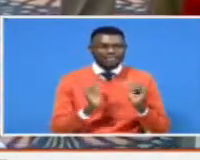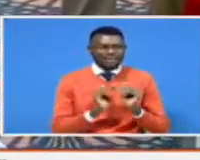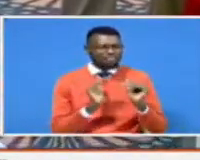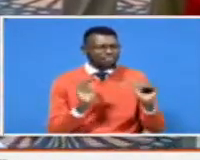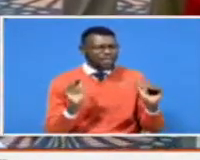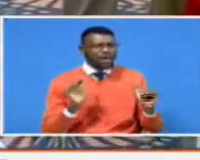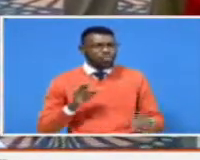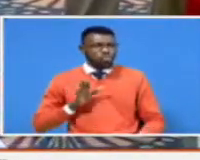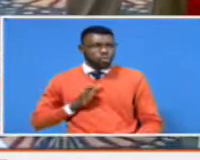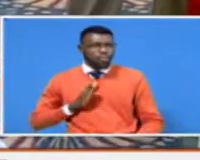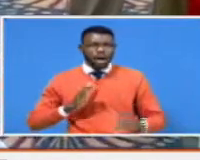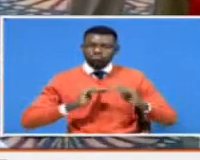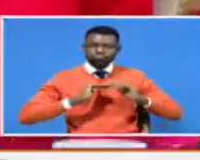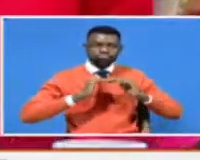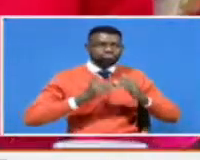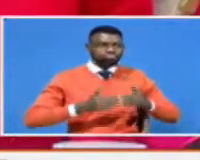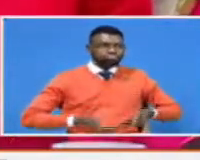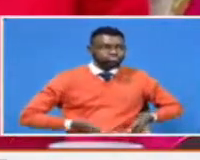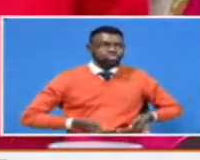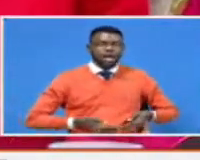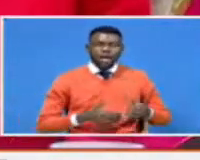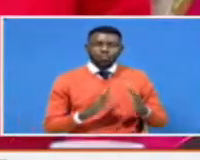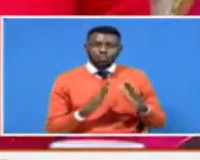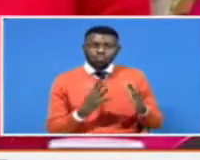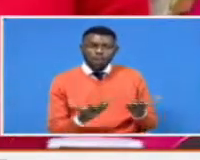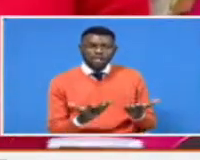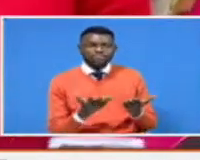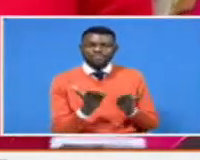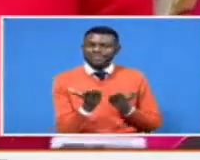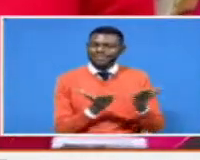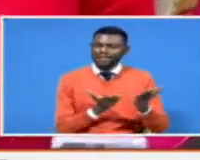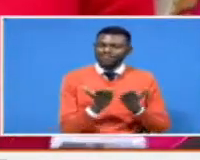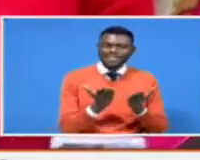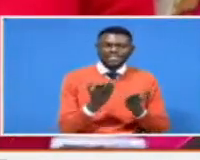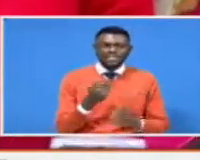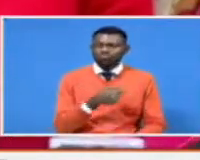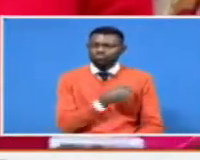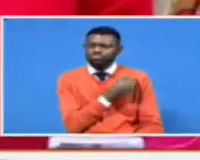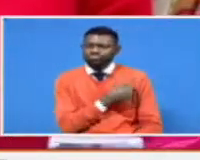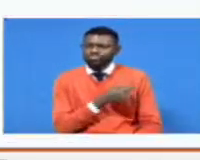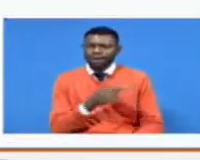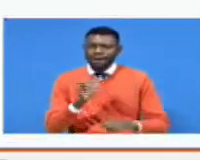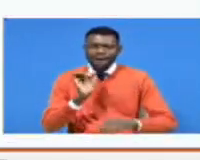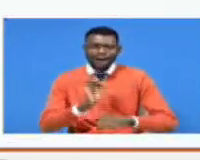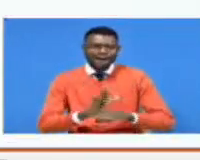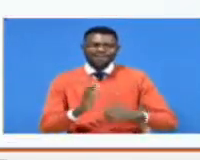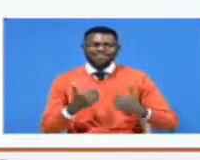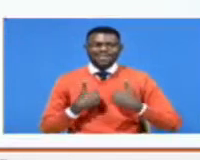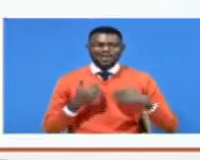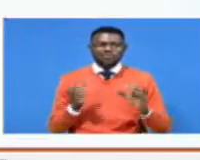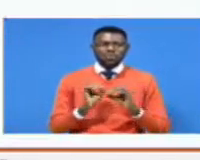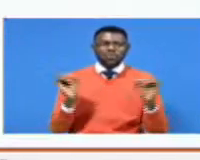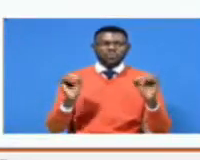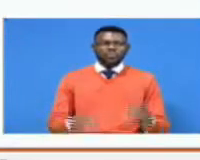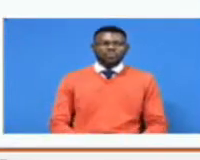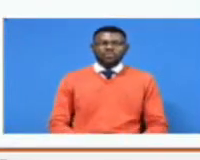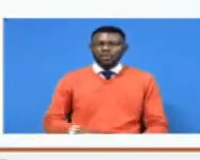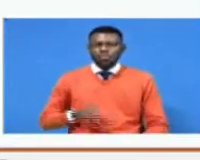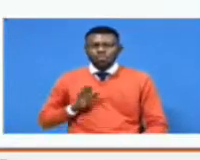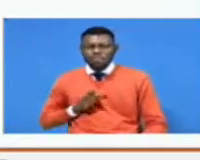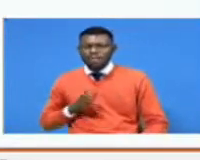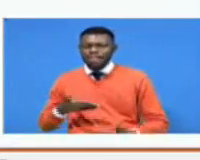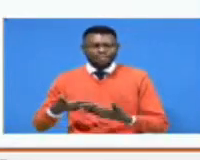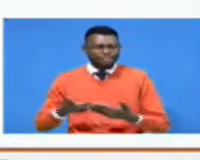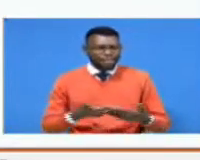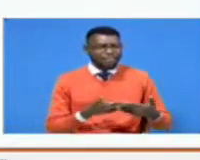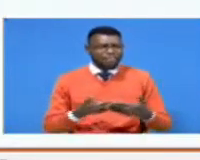inayowakabili wanawake wajawazito ni ukosefu wa huduma za matibabu kwa wakati. The rate of maternal and neonatal